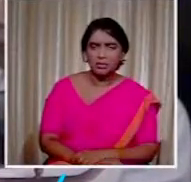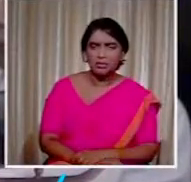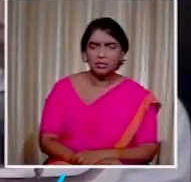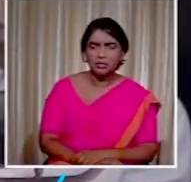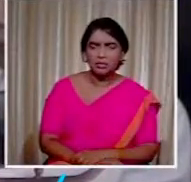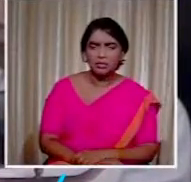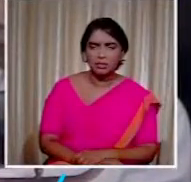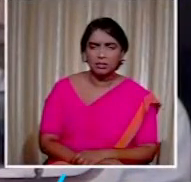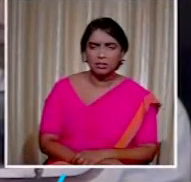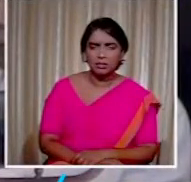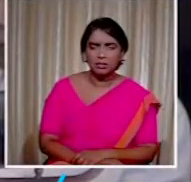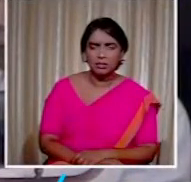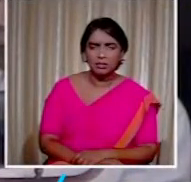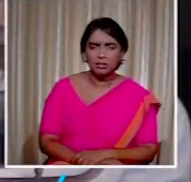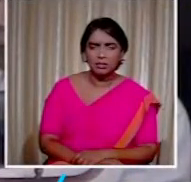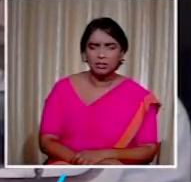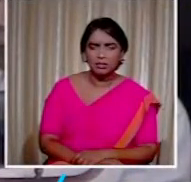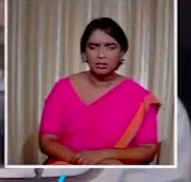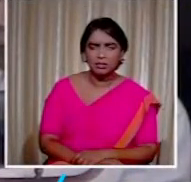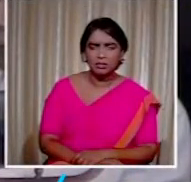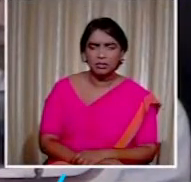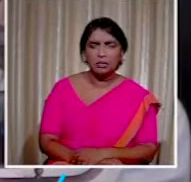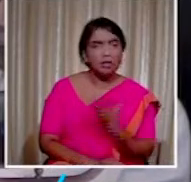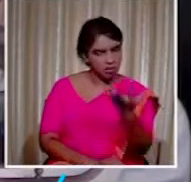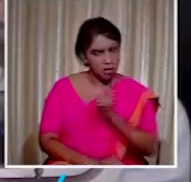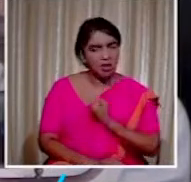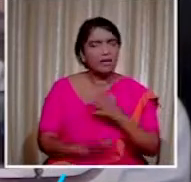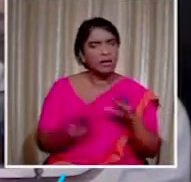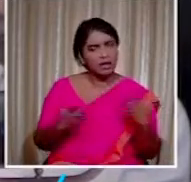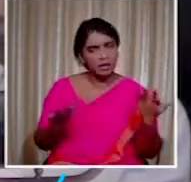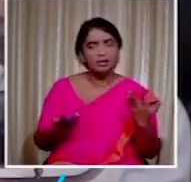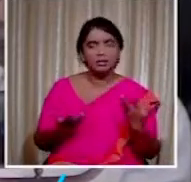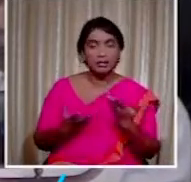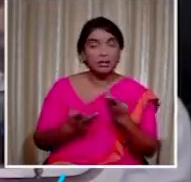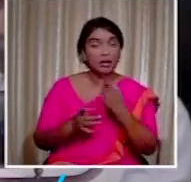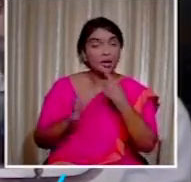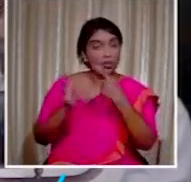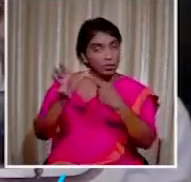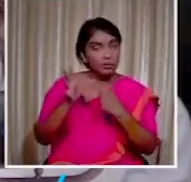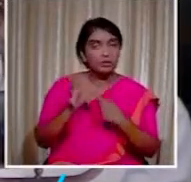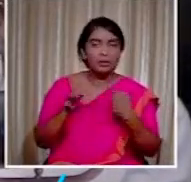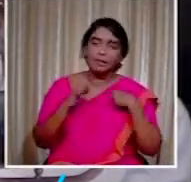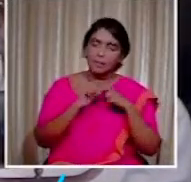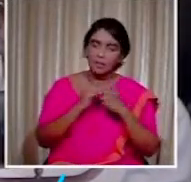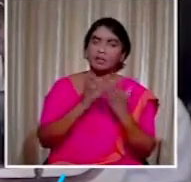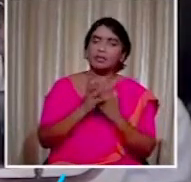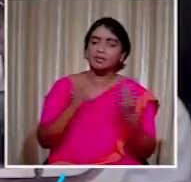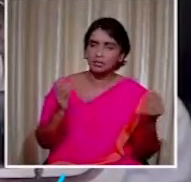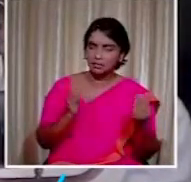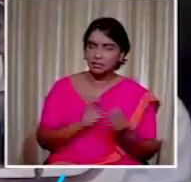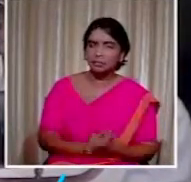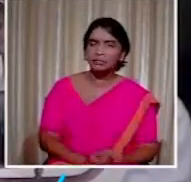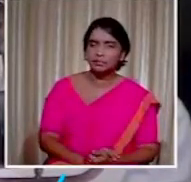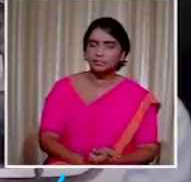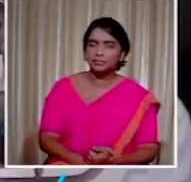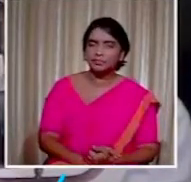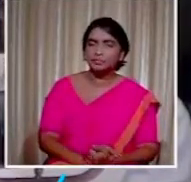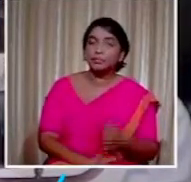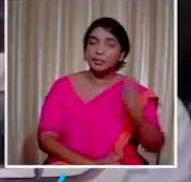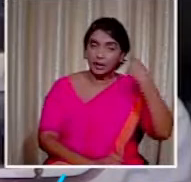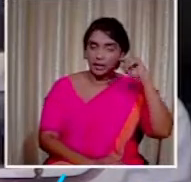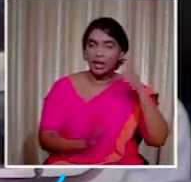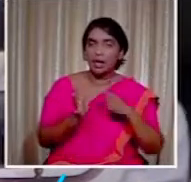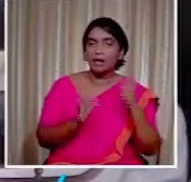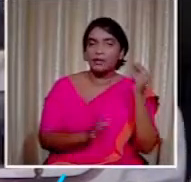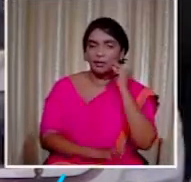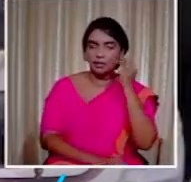නෑ නෑ ගන්නවද නැද්ද කියන්නේ. ඒක ගාය ගත්තාම පිළිතුරක් දෙනවා මේ විසඳුම දෙනවා කියෝ. ඉතින් ඊයේ ඇත්ත වශයෙන්ම අනුර කුමාර